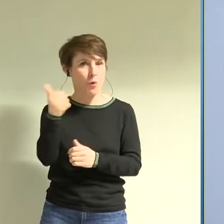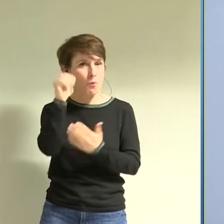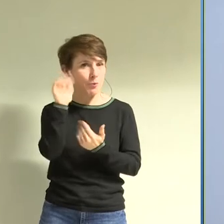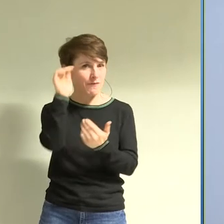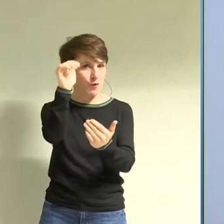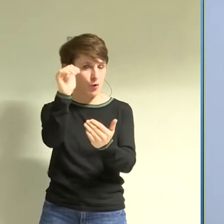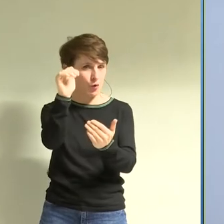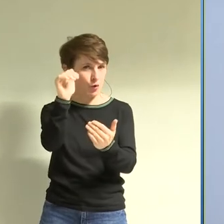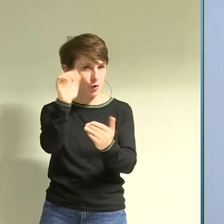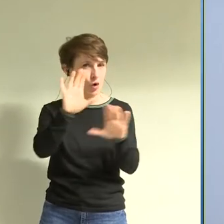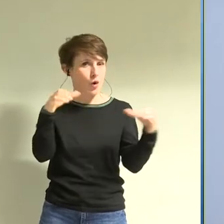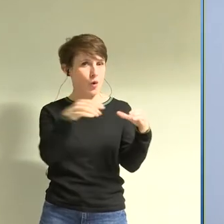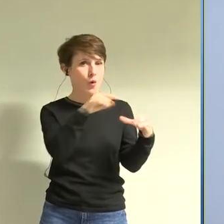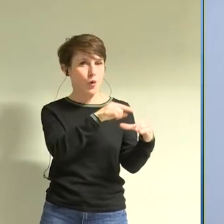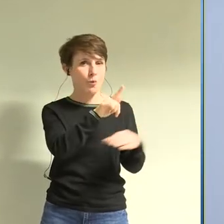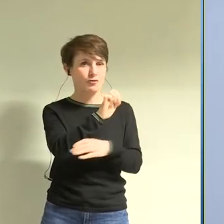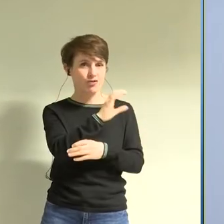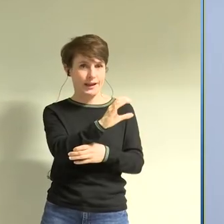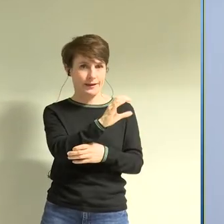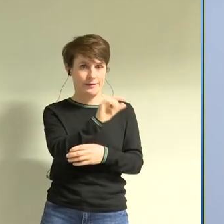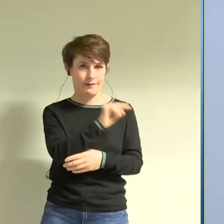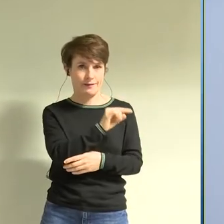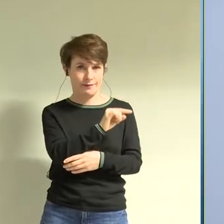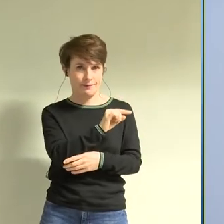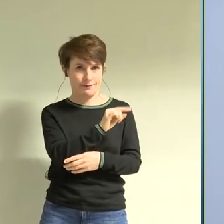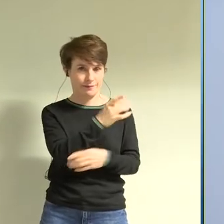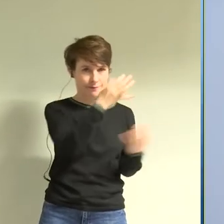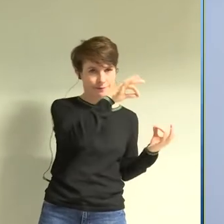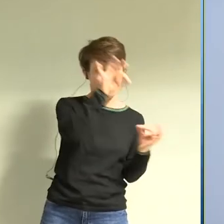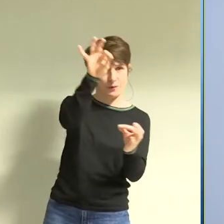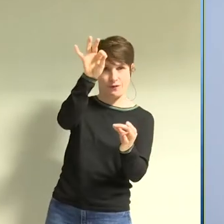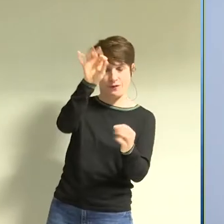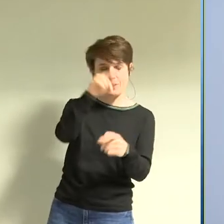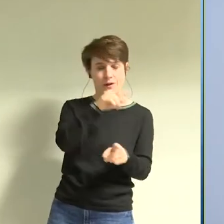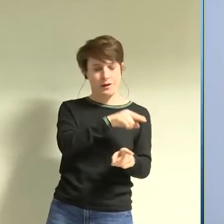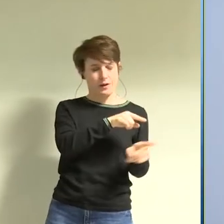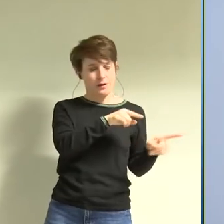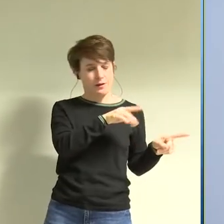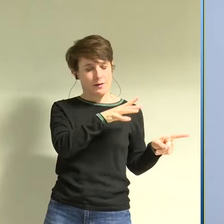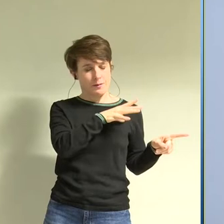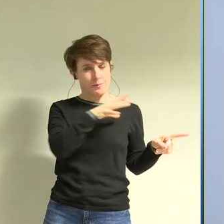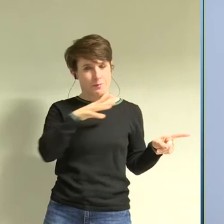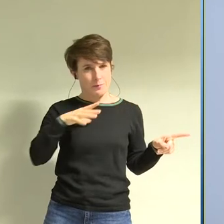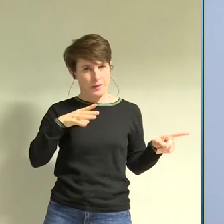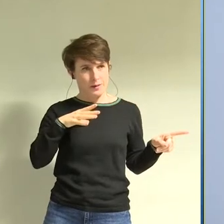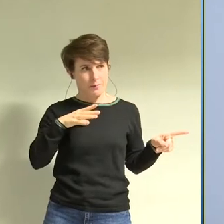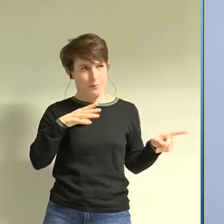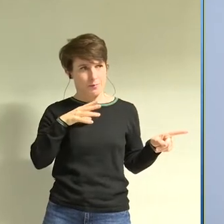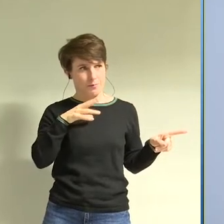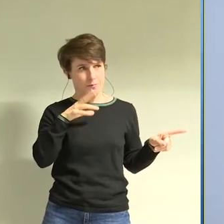déposée par le groupe gek et c'est madame vaches et